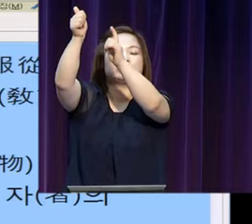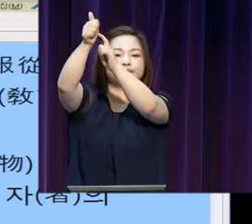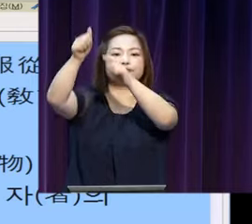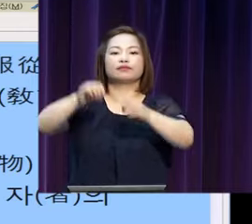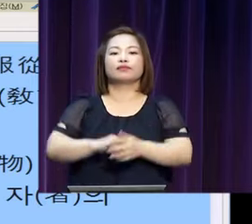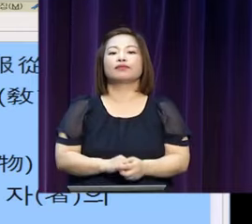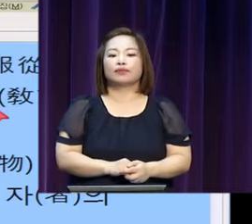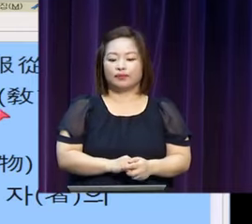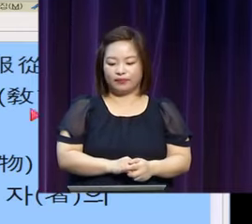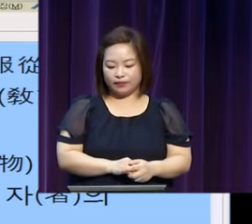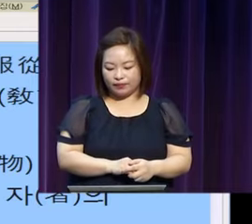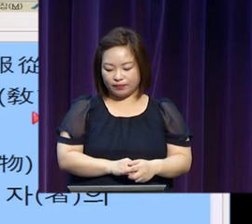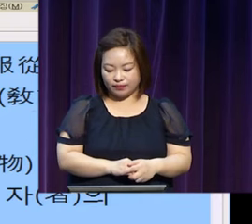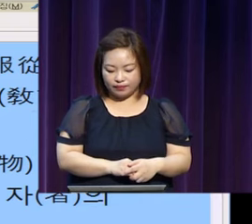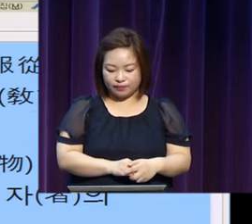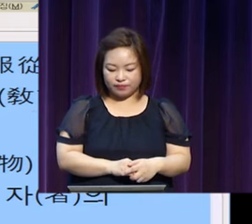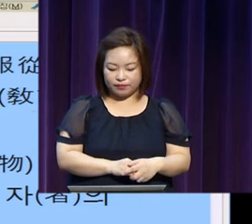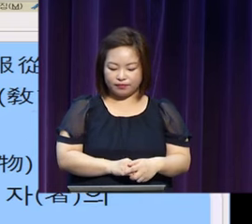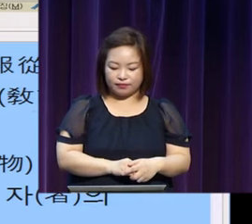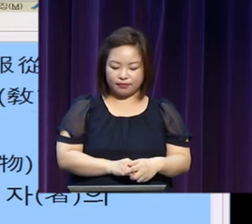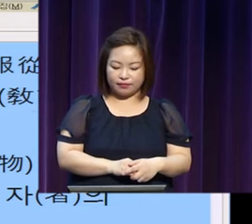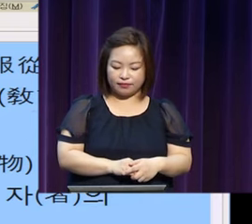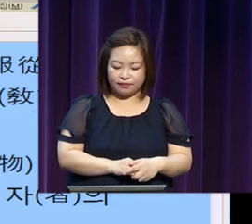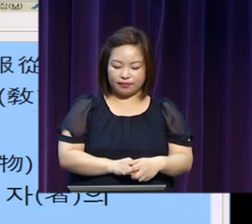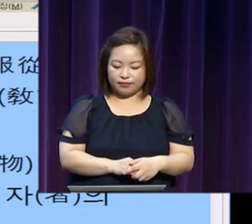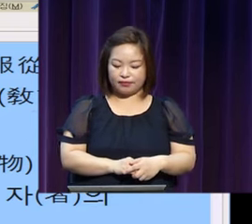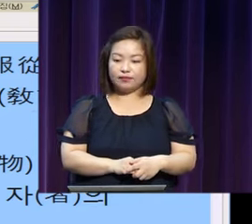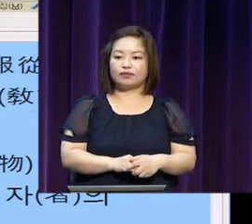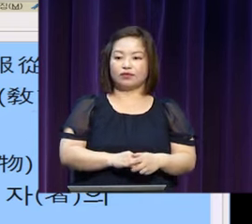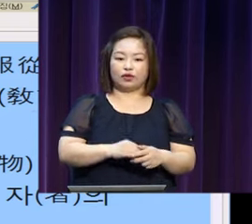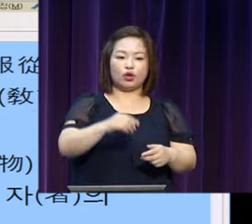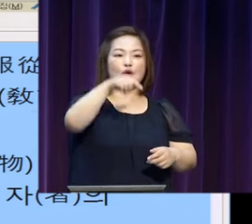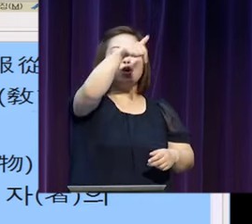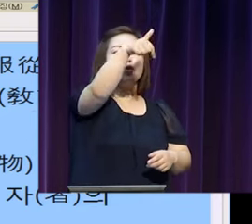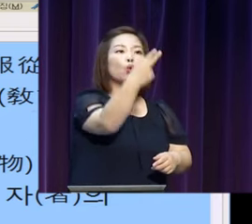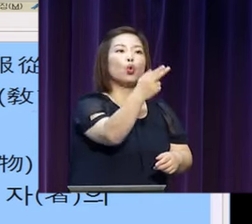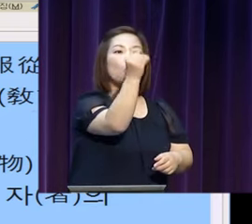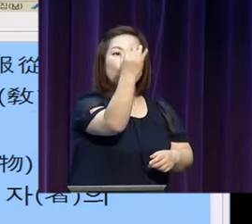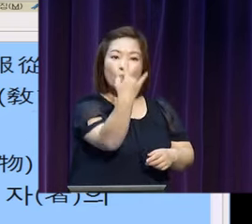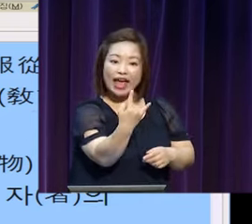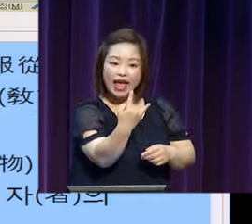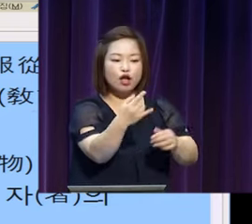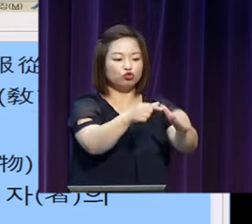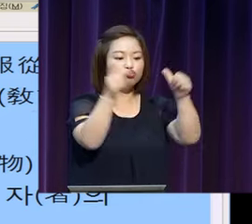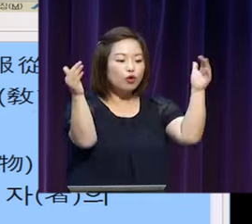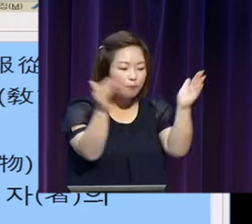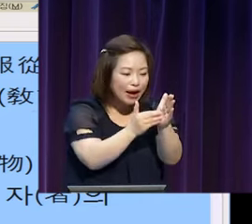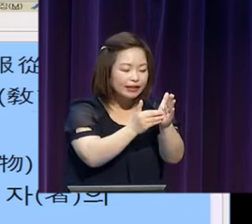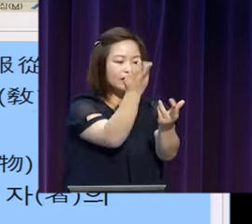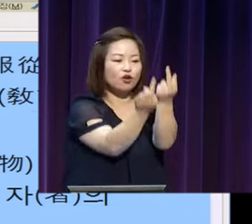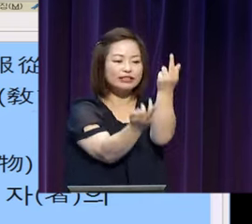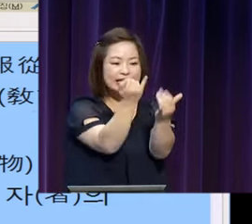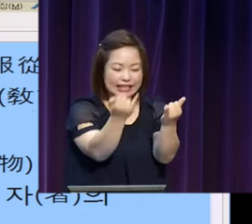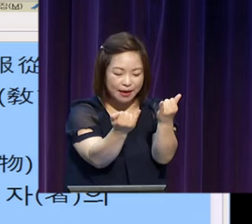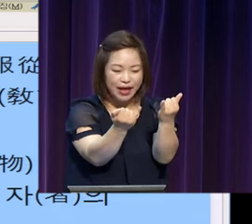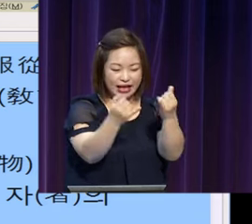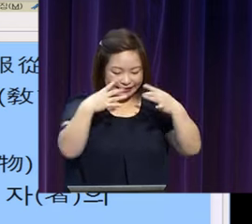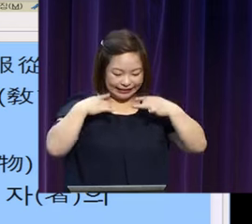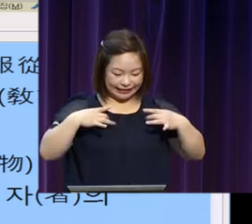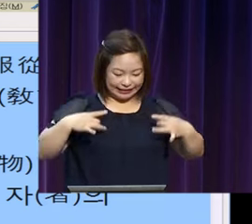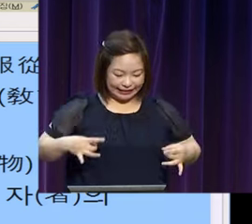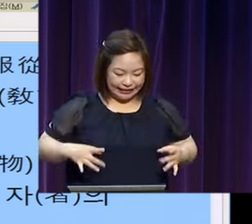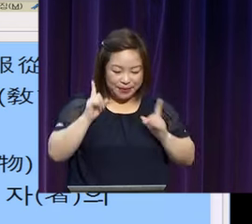만물 위에 교회의 머리, 교회는 몸이라 그랬죠? 교회의 머리니까 사람으로 말하면